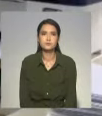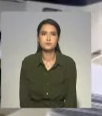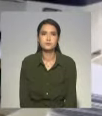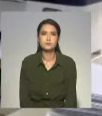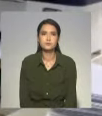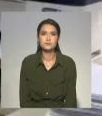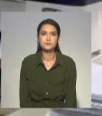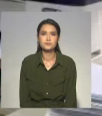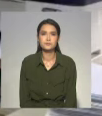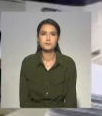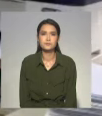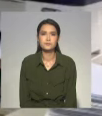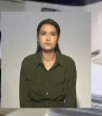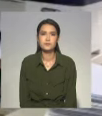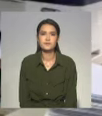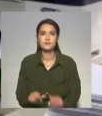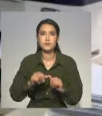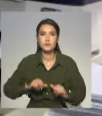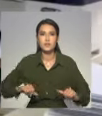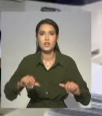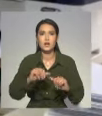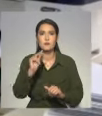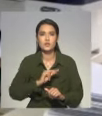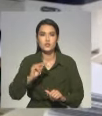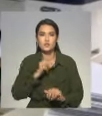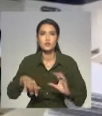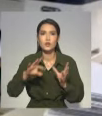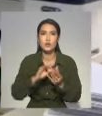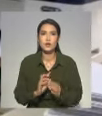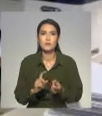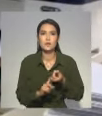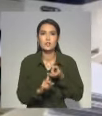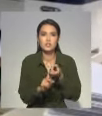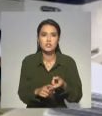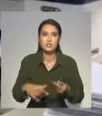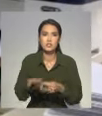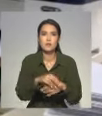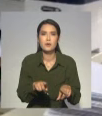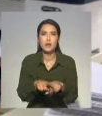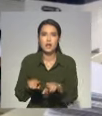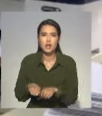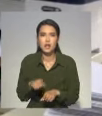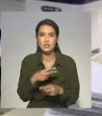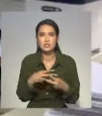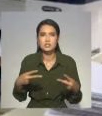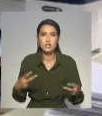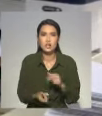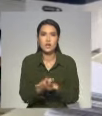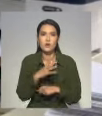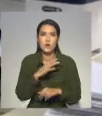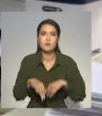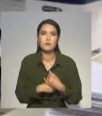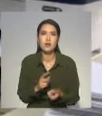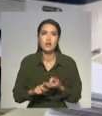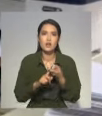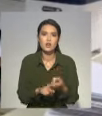итогам работы комиссия подтверждает. Комиссия жұмысының қорытындысы бойынша зерттелгендердің барлығында нәтиже теріс болып шықты. Және де жаңа жұқтыру